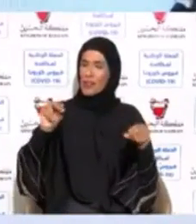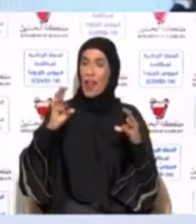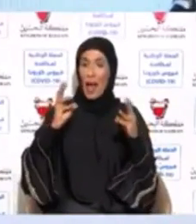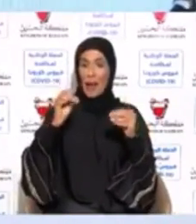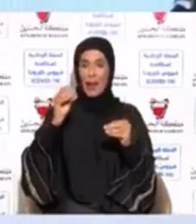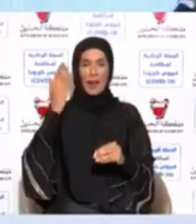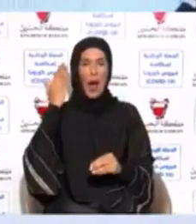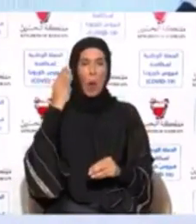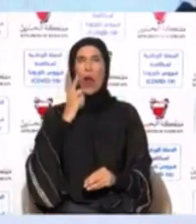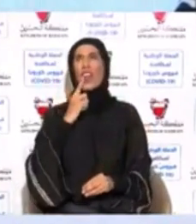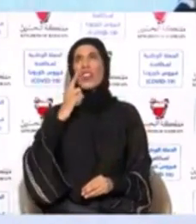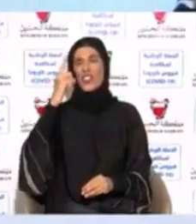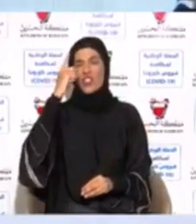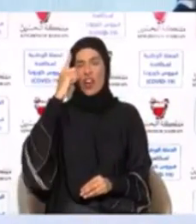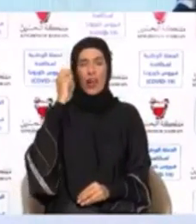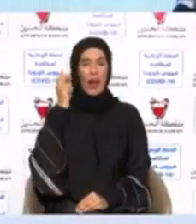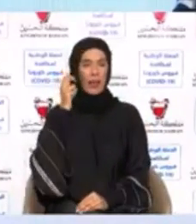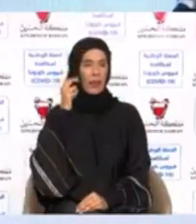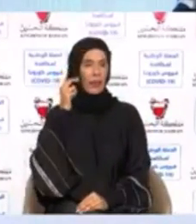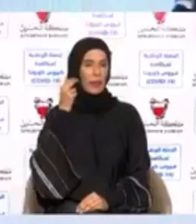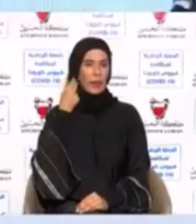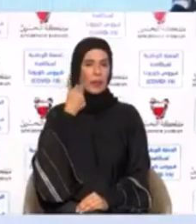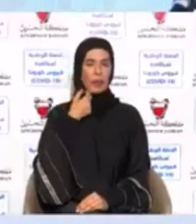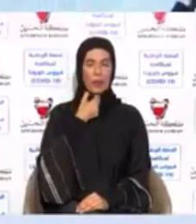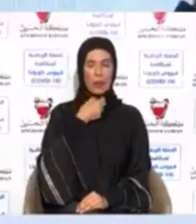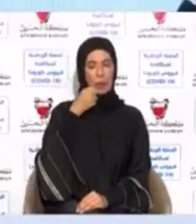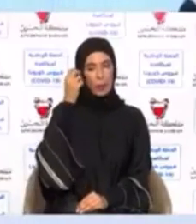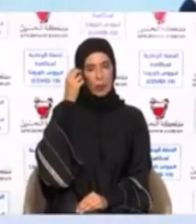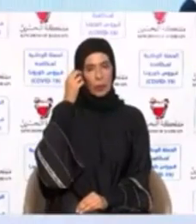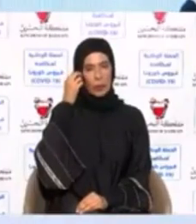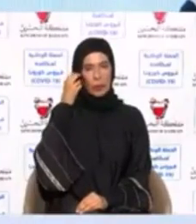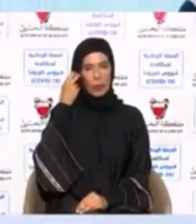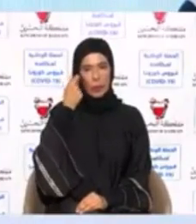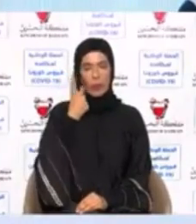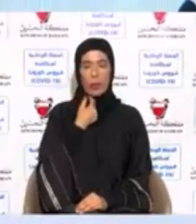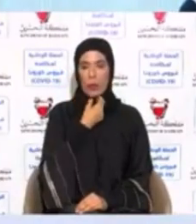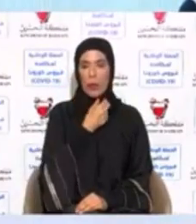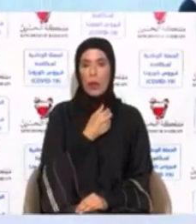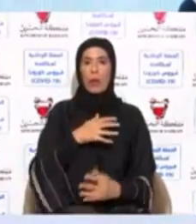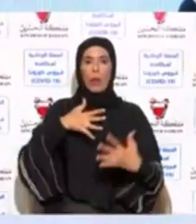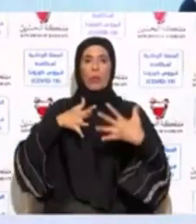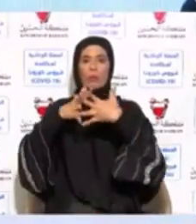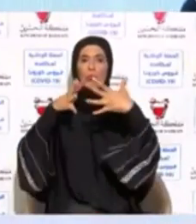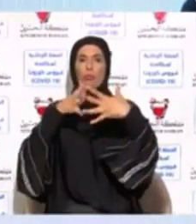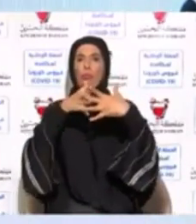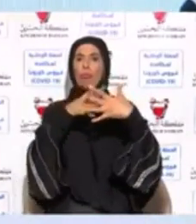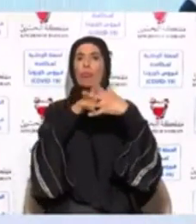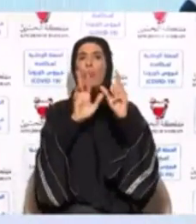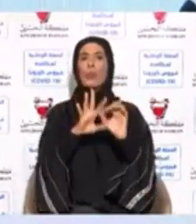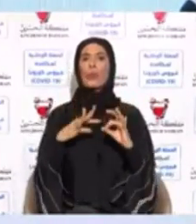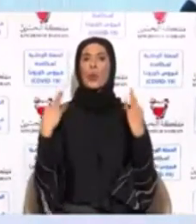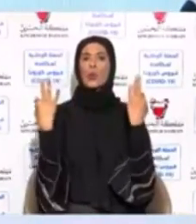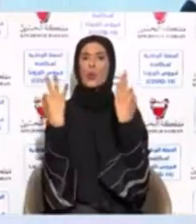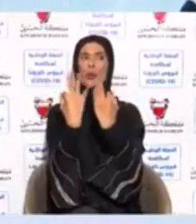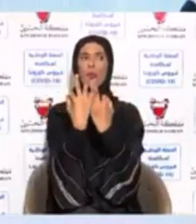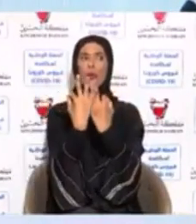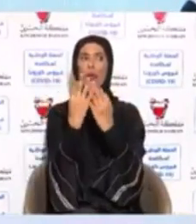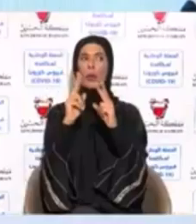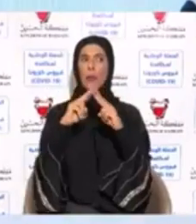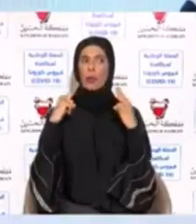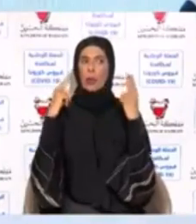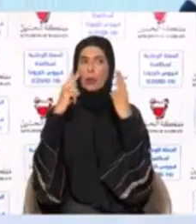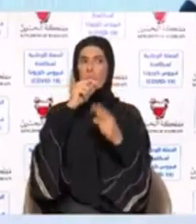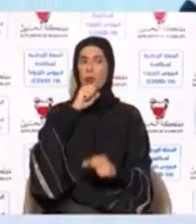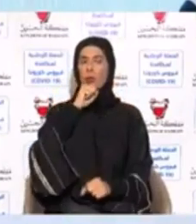شاء الله تكون النتائج المقبلة أفضل وأفضل. بالنسبة للتجمعات، إحنا كررنا في أكثر من مؤتمر